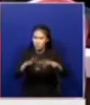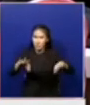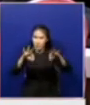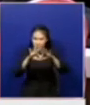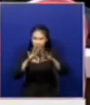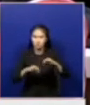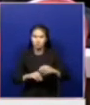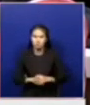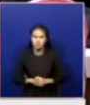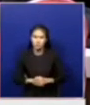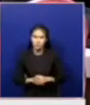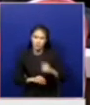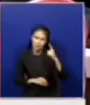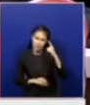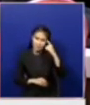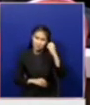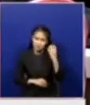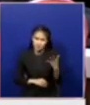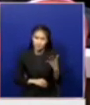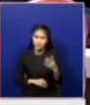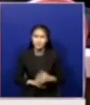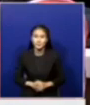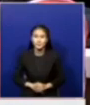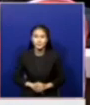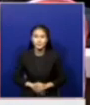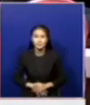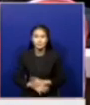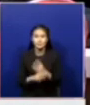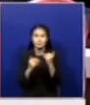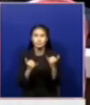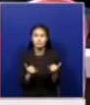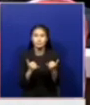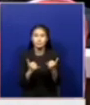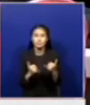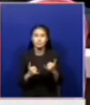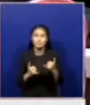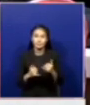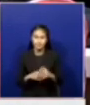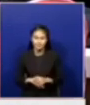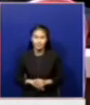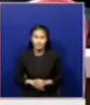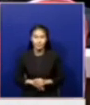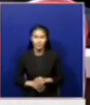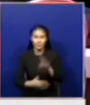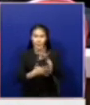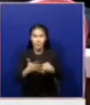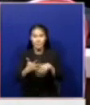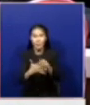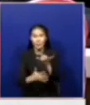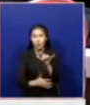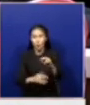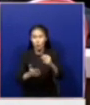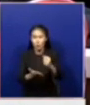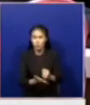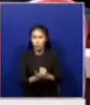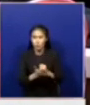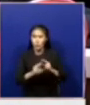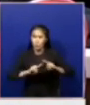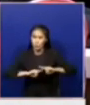ญสูงสุดท่านประธานที่เคารพครับยุทธศาสตร์พึ่งตนเองอีกประการห